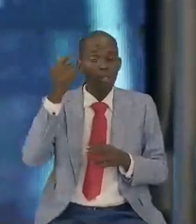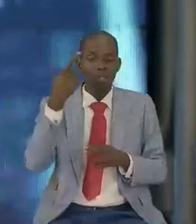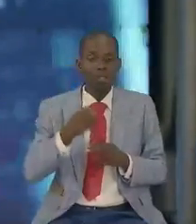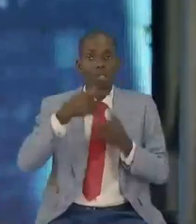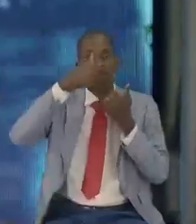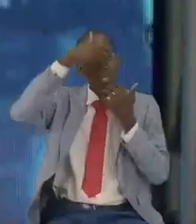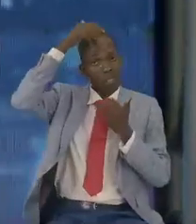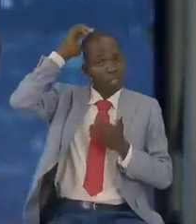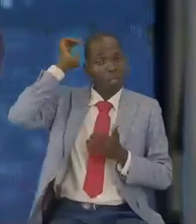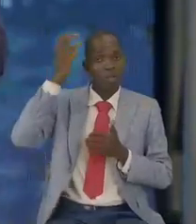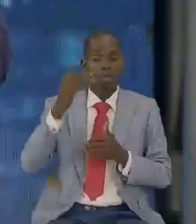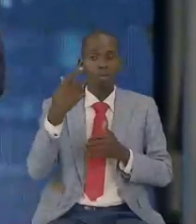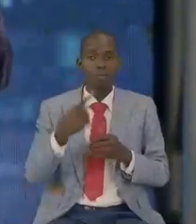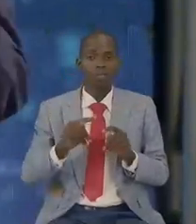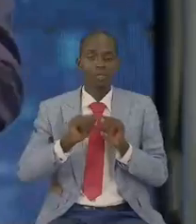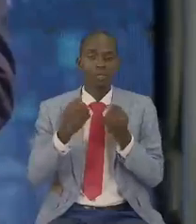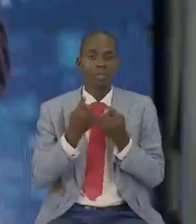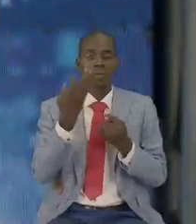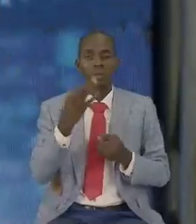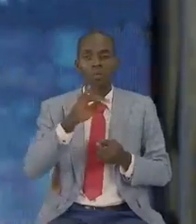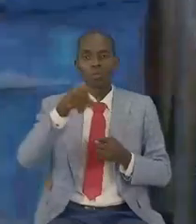la tribu de Judas